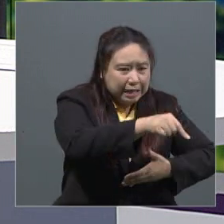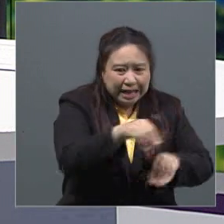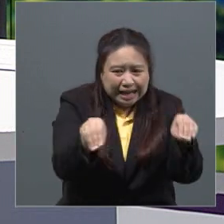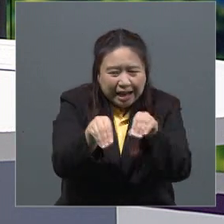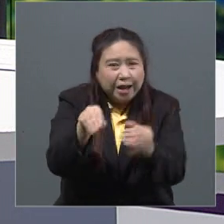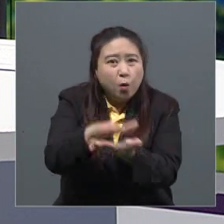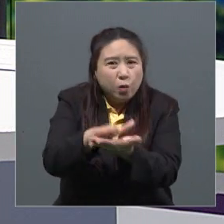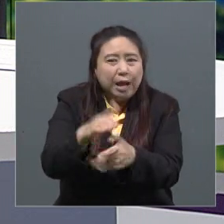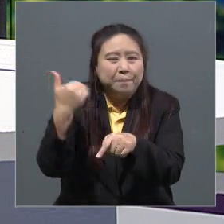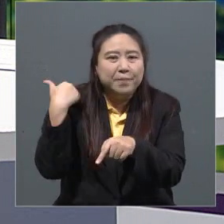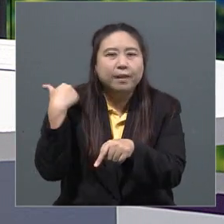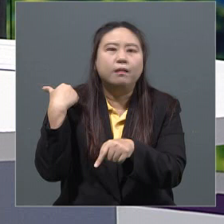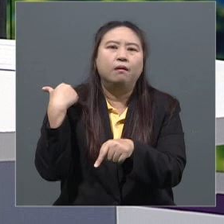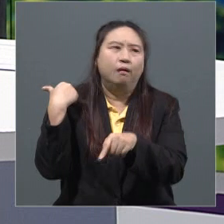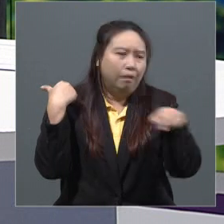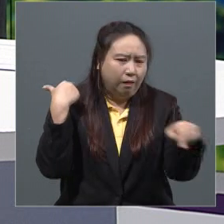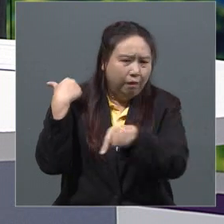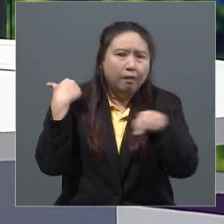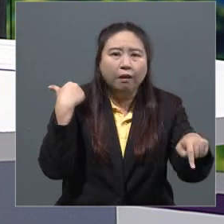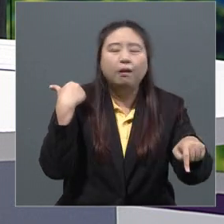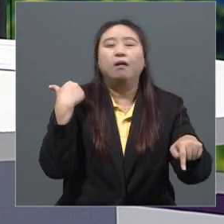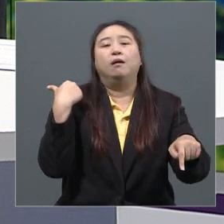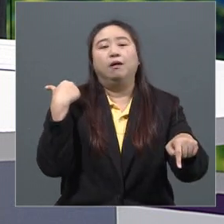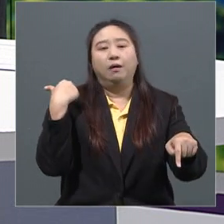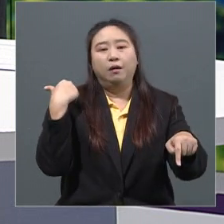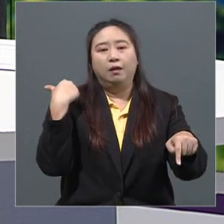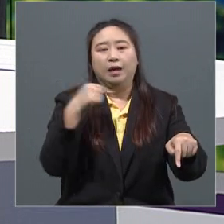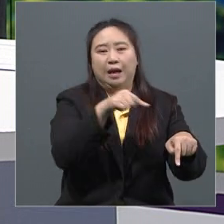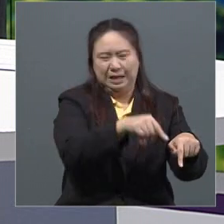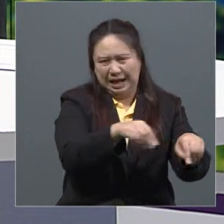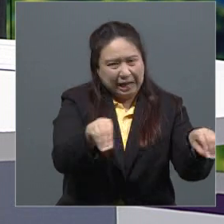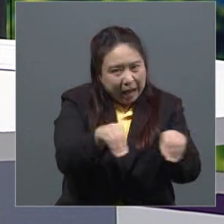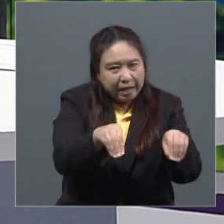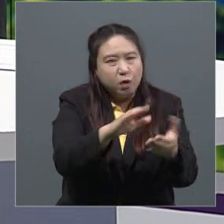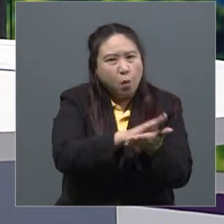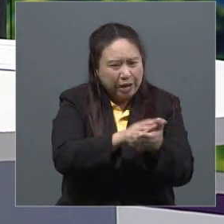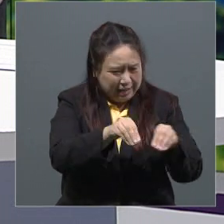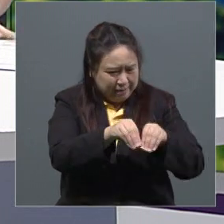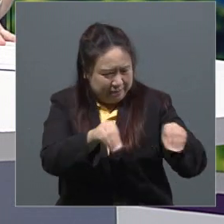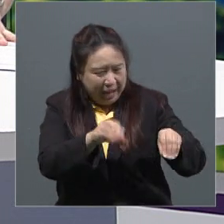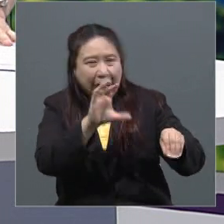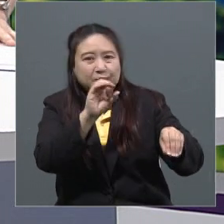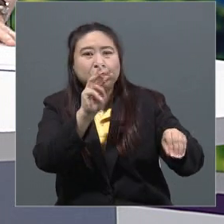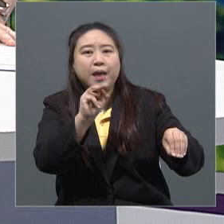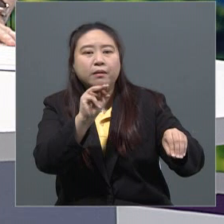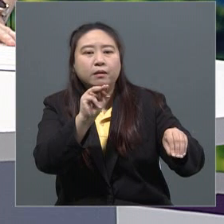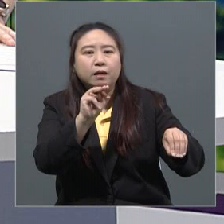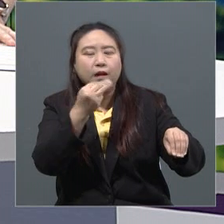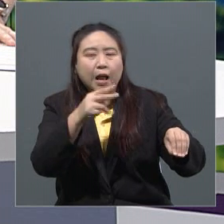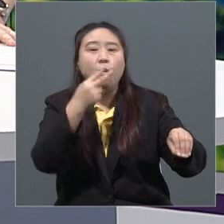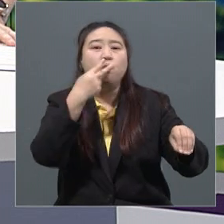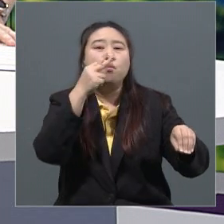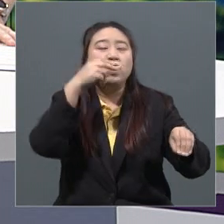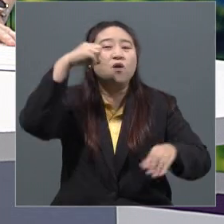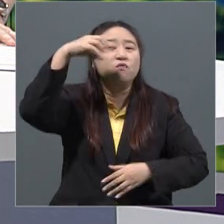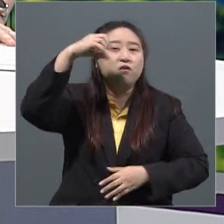ต่างๆโดยเฉพาะเด็กประถมเนี่ยเขาบอกว่าบางจุดเนี่ยอยู่ใกล้กันเลยนะประมาณ50เมตรด้วยกันนะแล้วก็รูปร่างของบุหรี่ไฟฟ้า